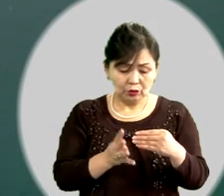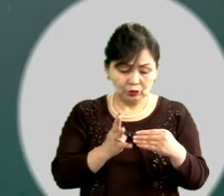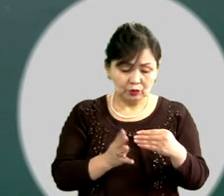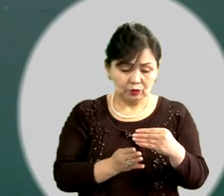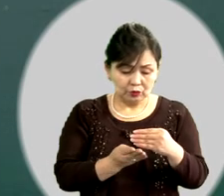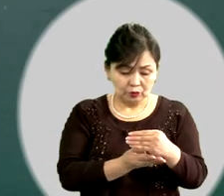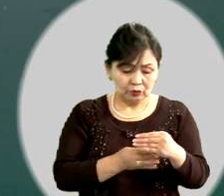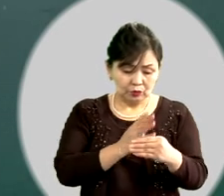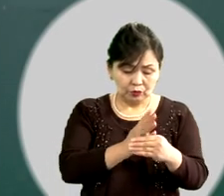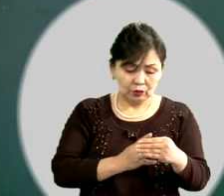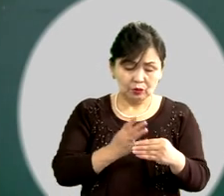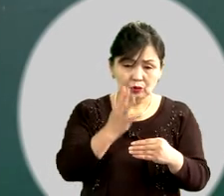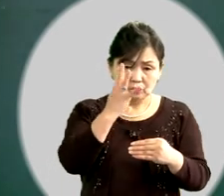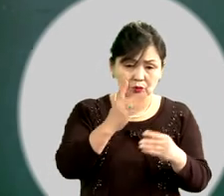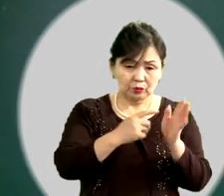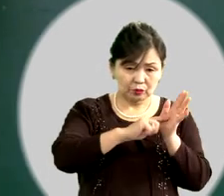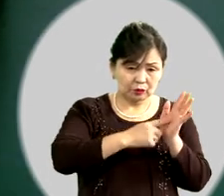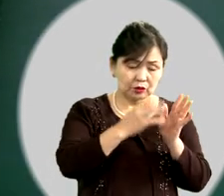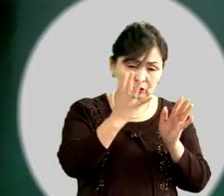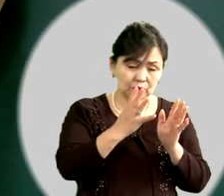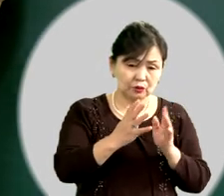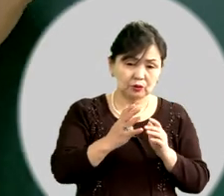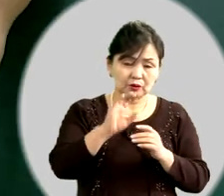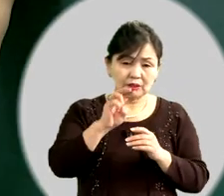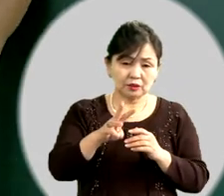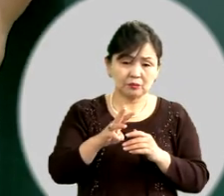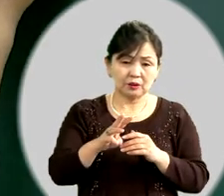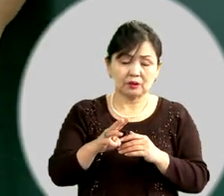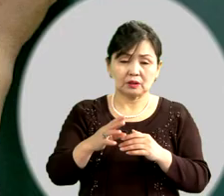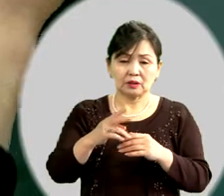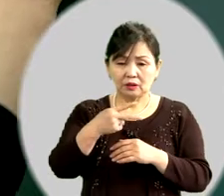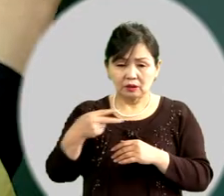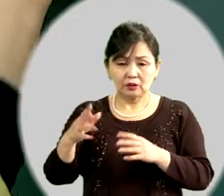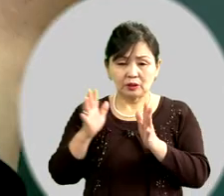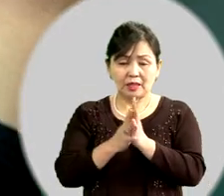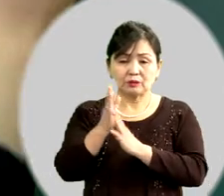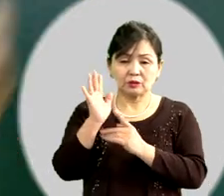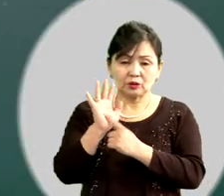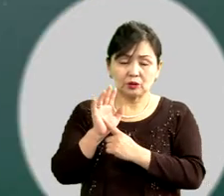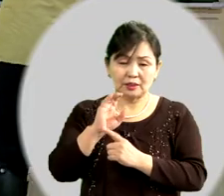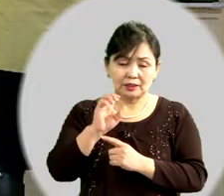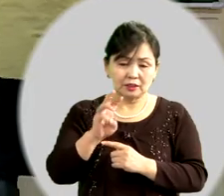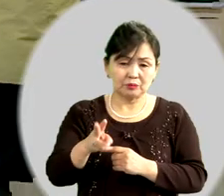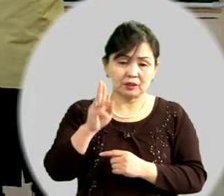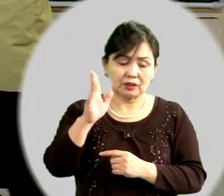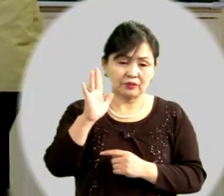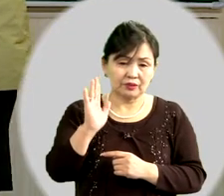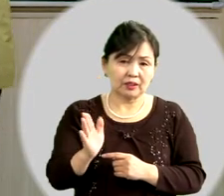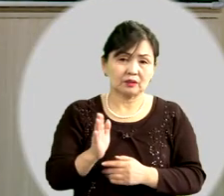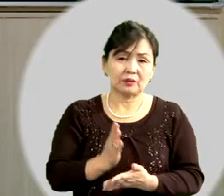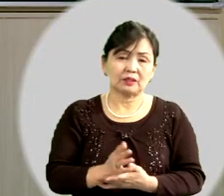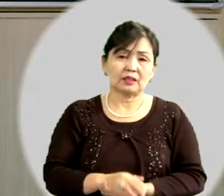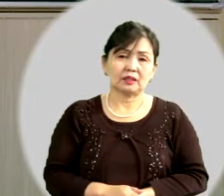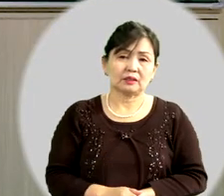44-ийн 16 см талбай хэмжигч квадрат. За, ингэж